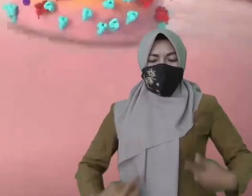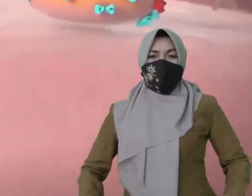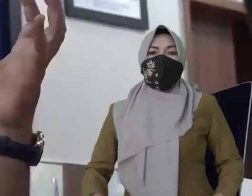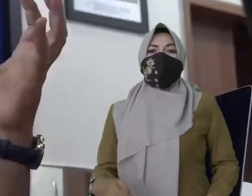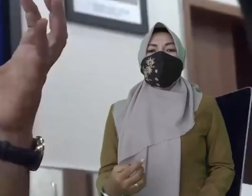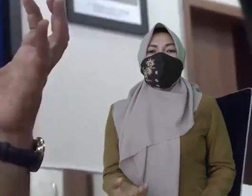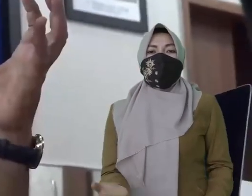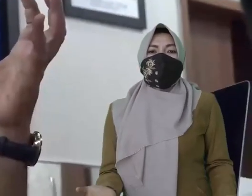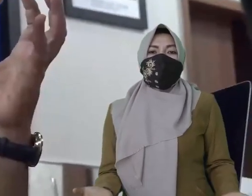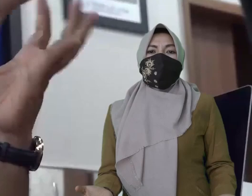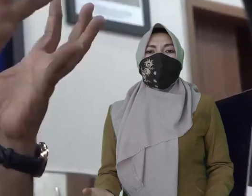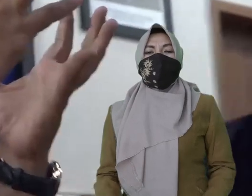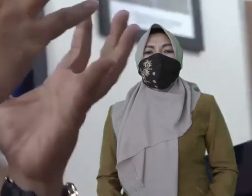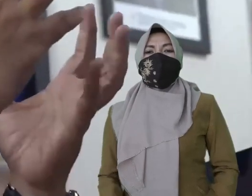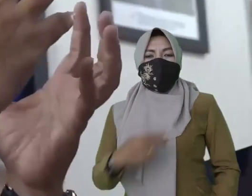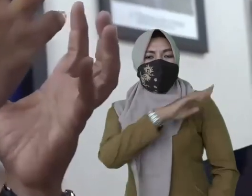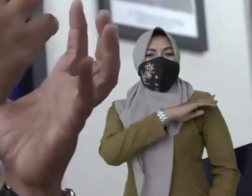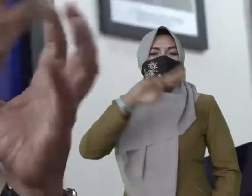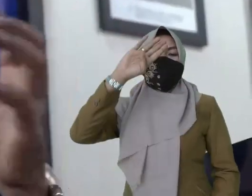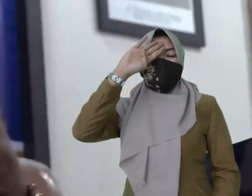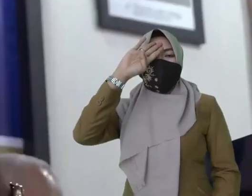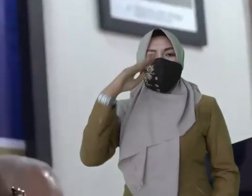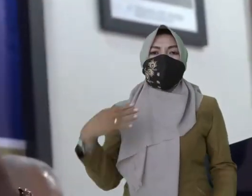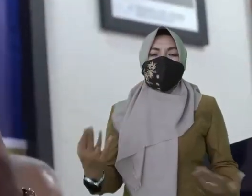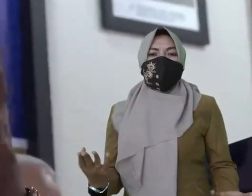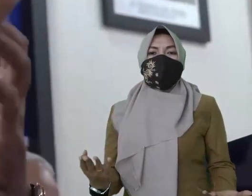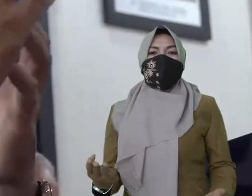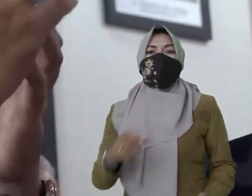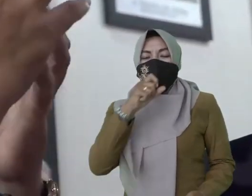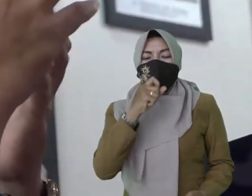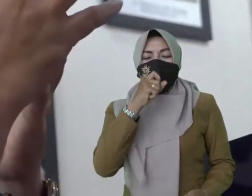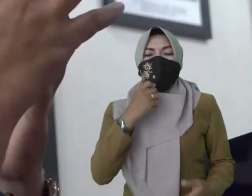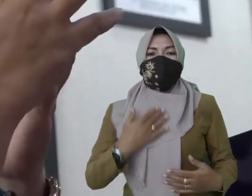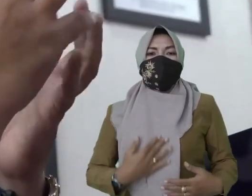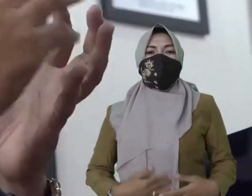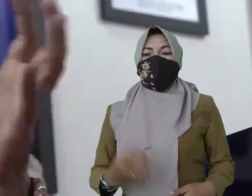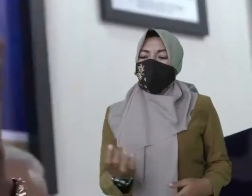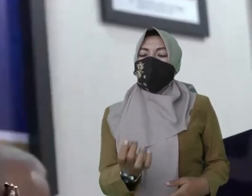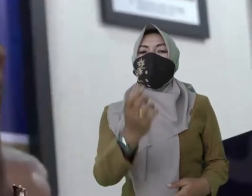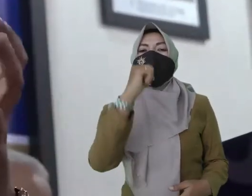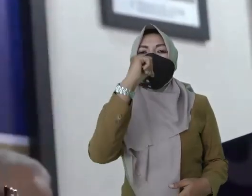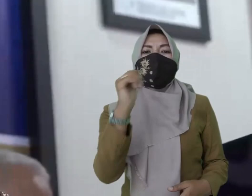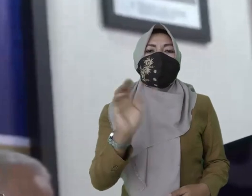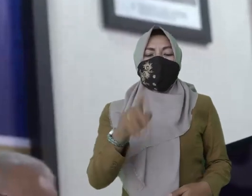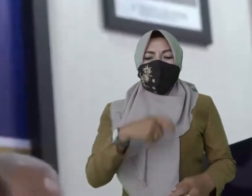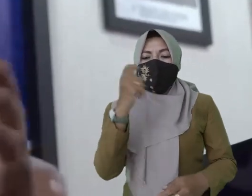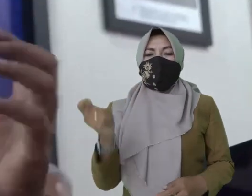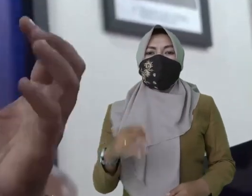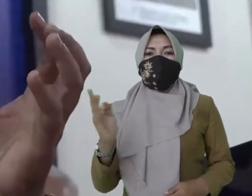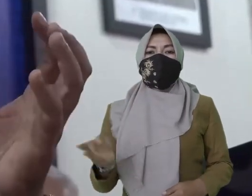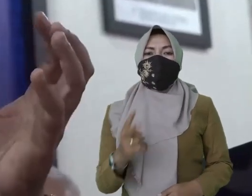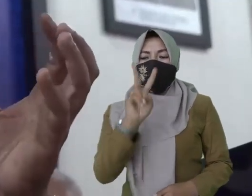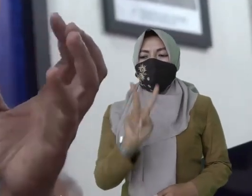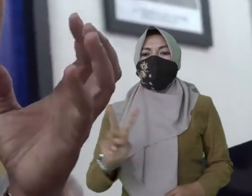kalau misalnya diinfeksi oleh parasit, misalnya penyakit malaria, diinfeksi oleh kuman, kuman TBC, itu sudah ada obatnya.